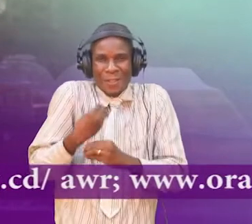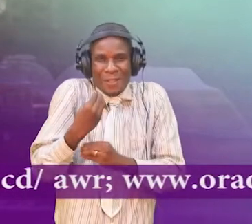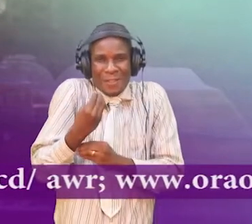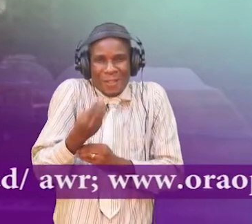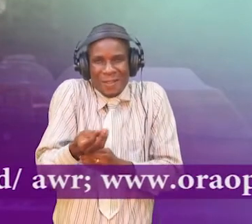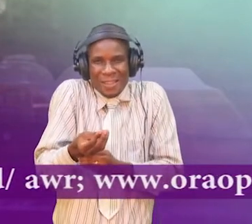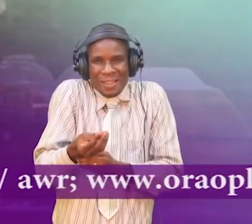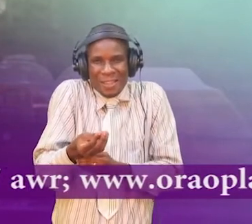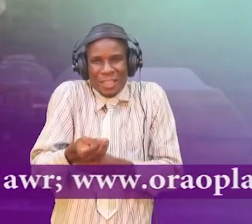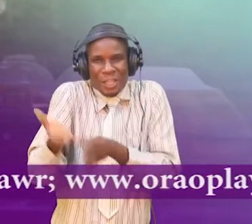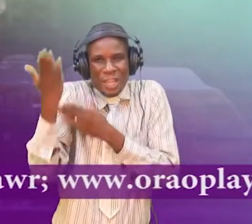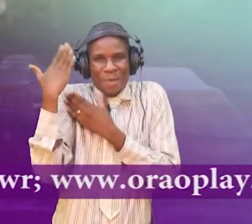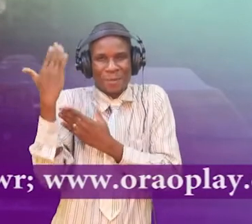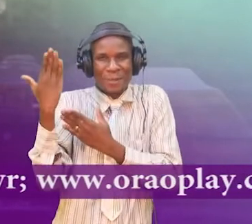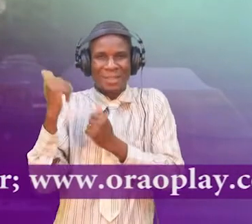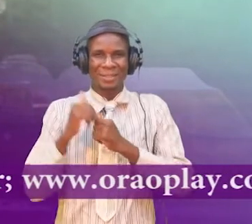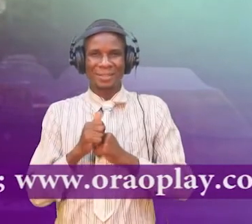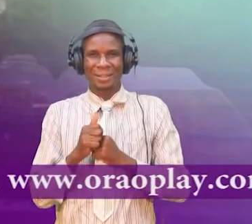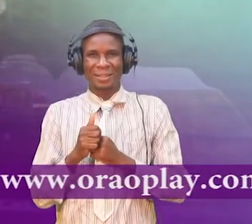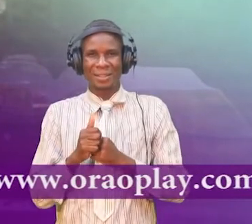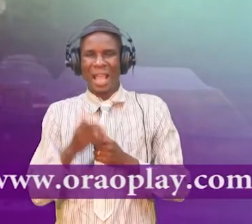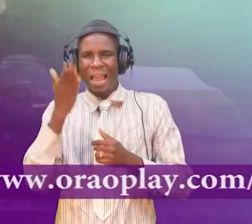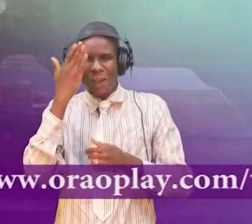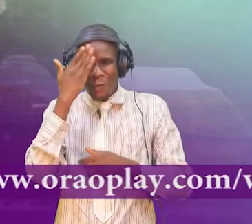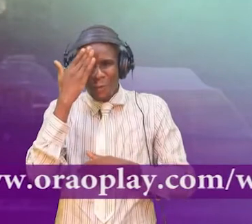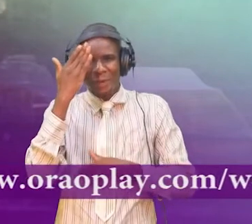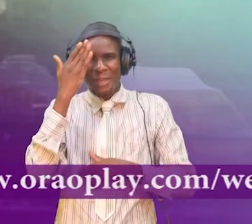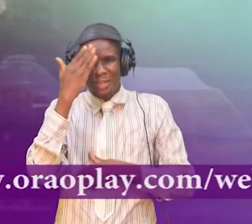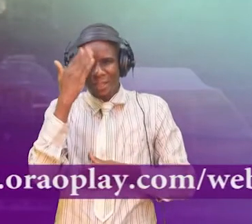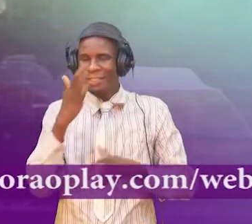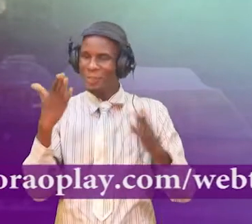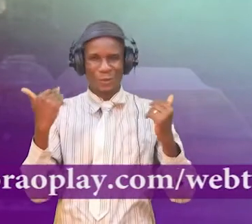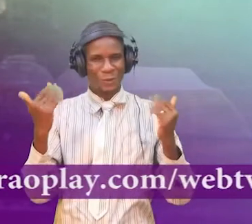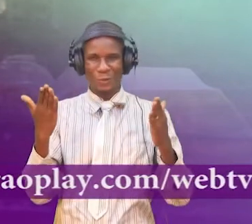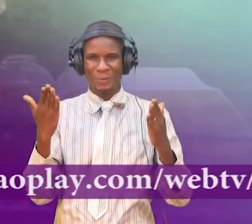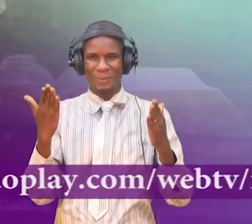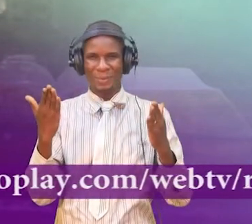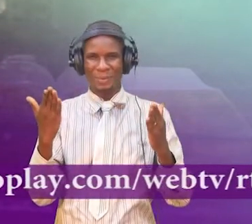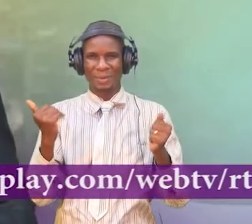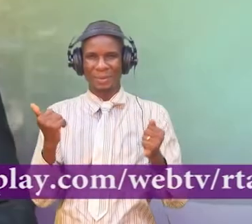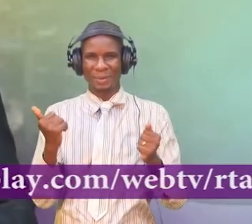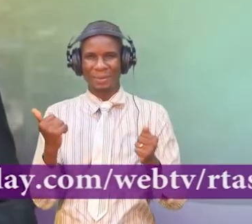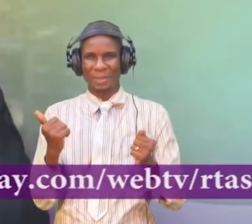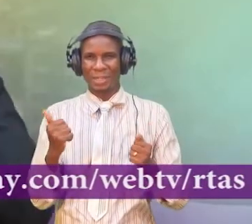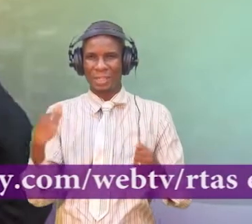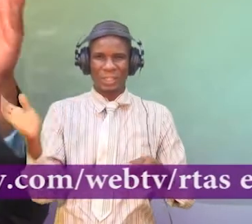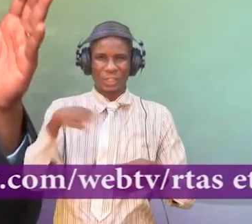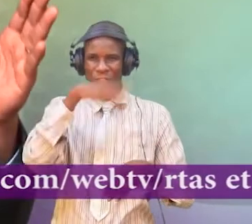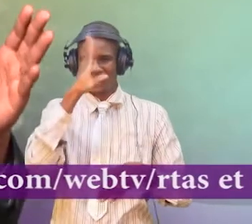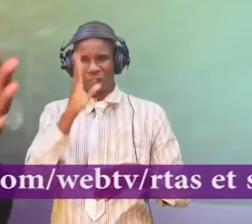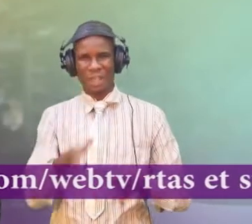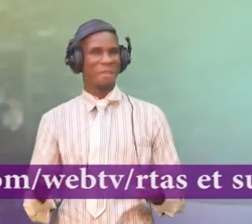lokumu pwete azaliko pesa lobiko yango. Biblia ezaliko pesa penza ntina mingi na boyebi na nzambe.